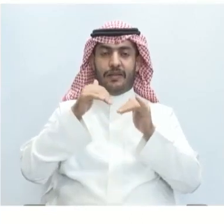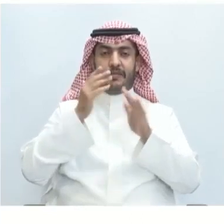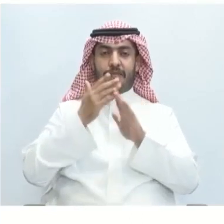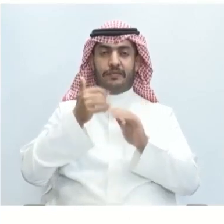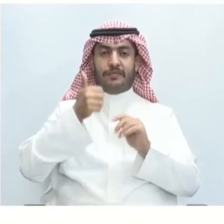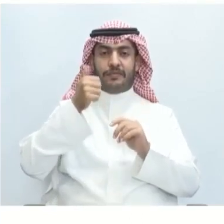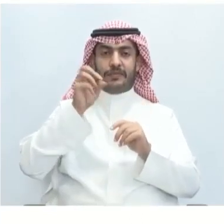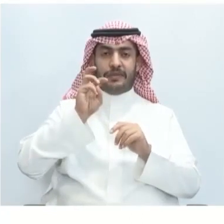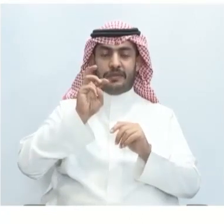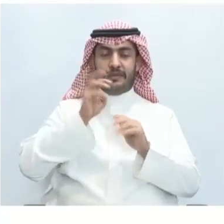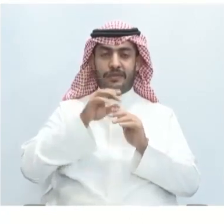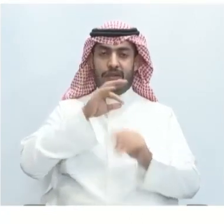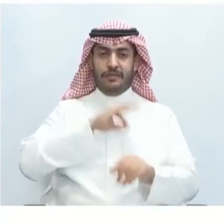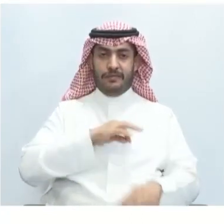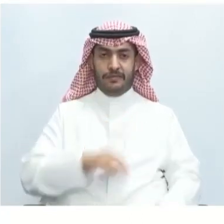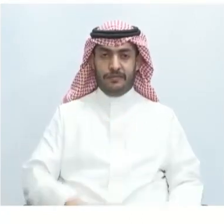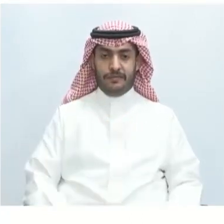لكي تحقق الشركه